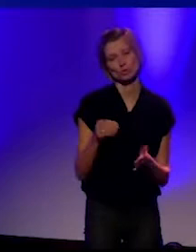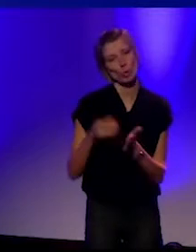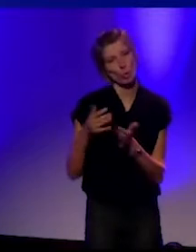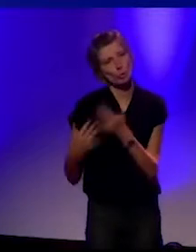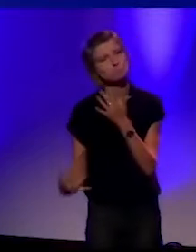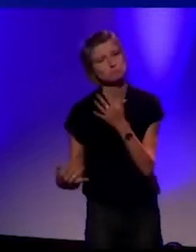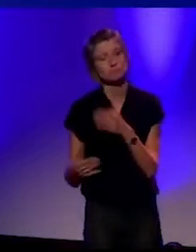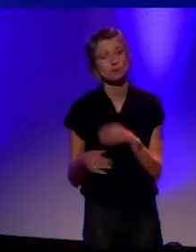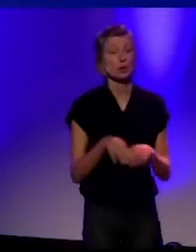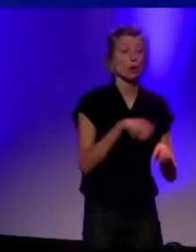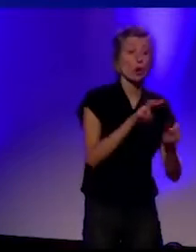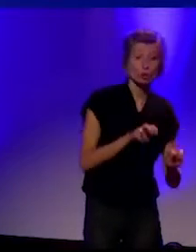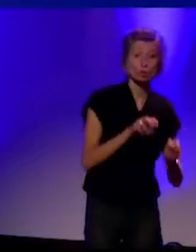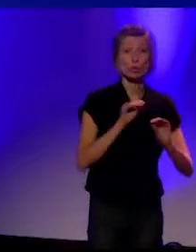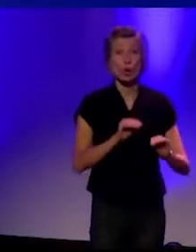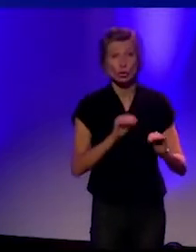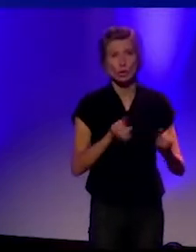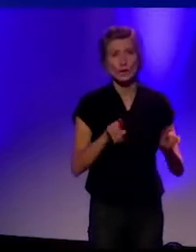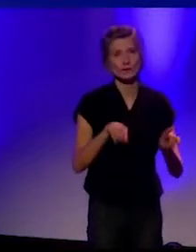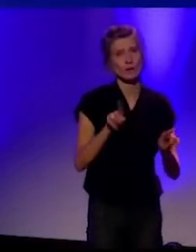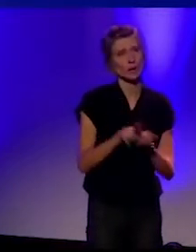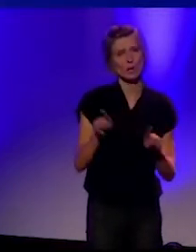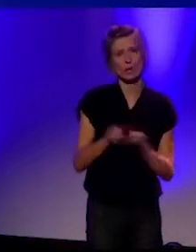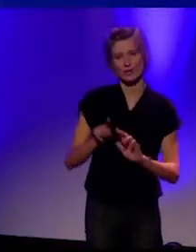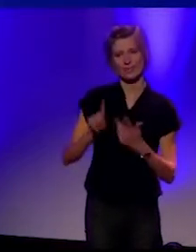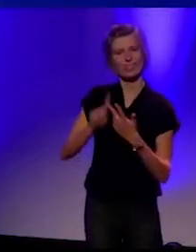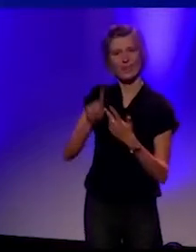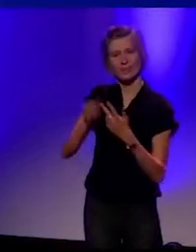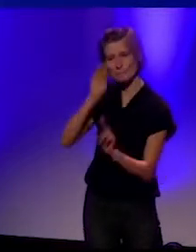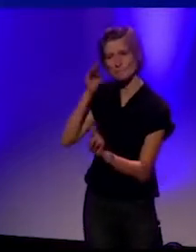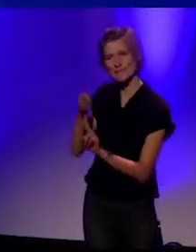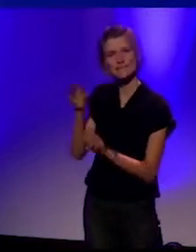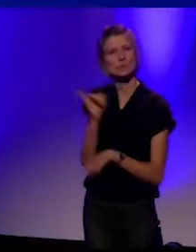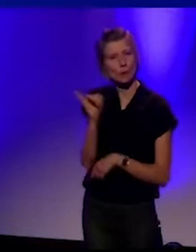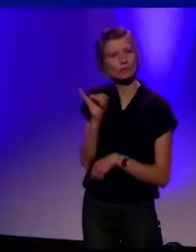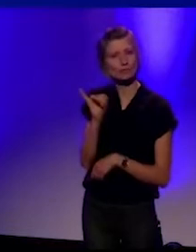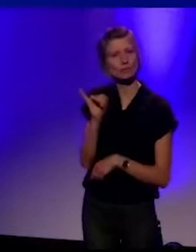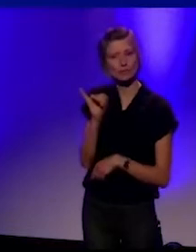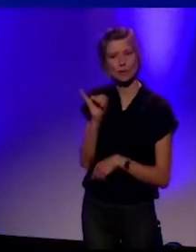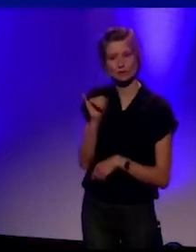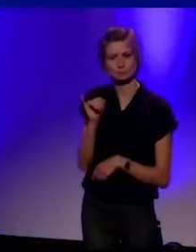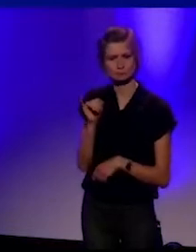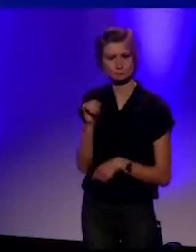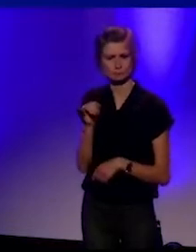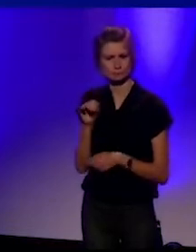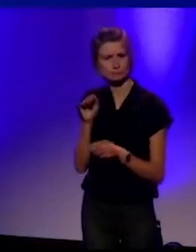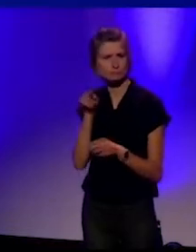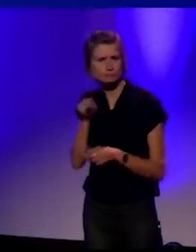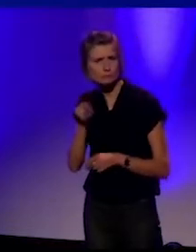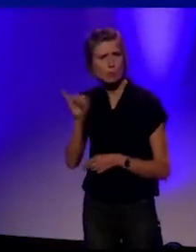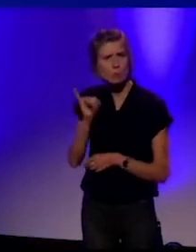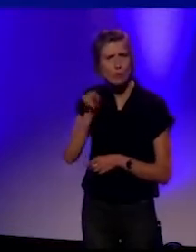Naast onderzoek en onderwijs wordt in toenemende mate, en we vatten dat in de derde missie, van de universiteit verwacht dat ze